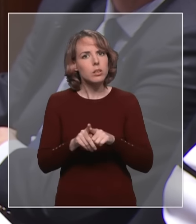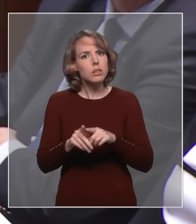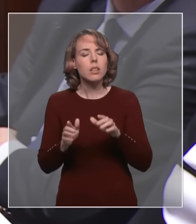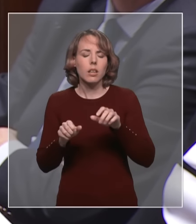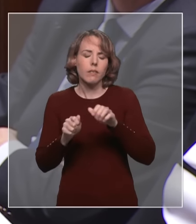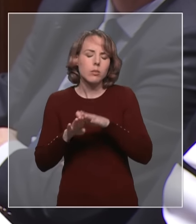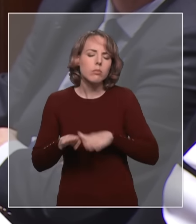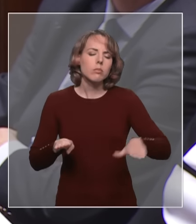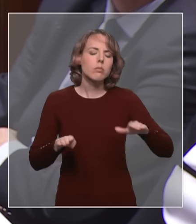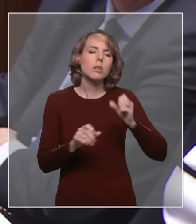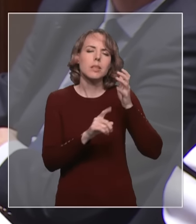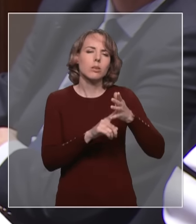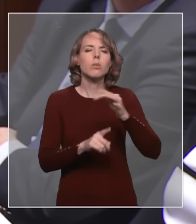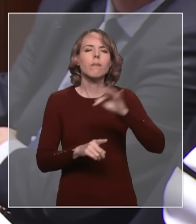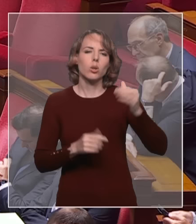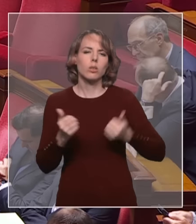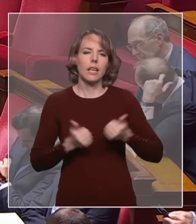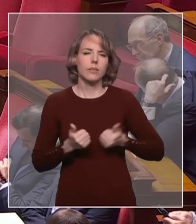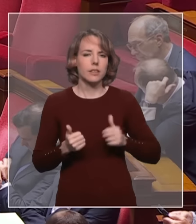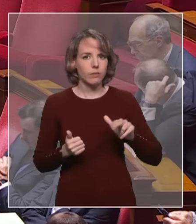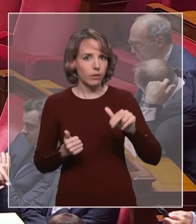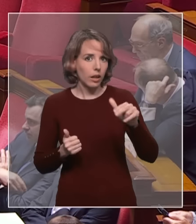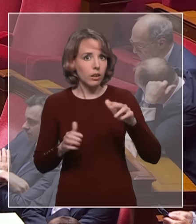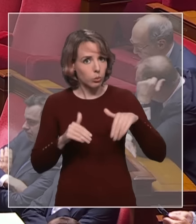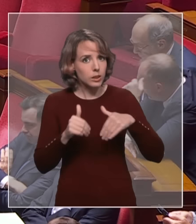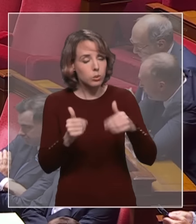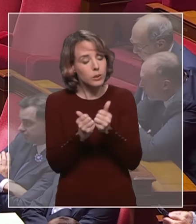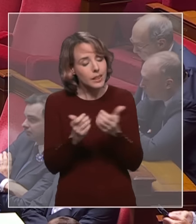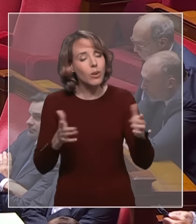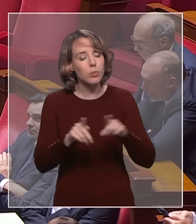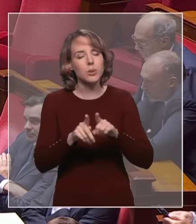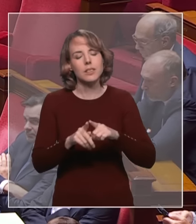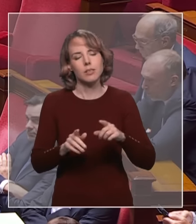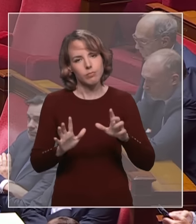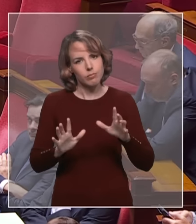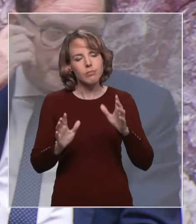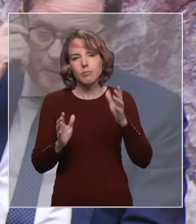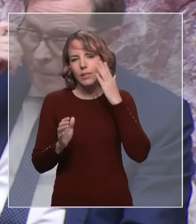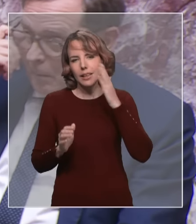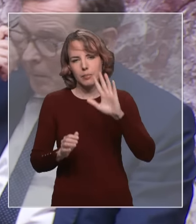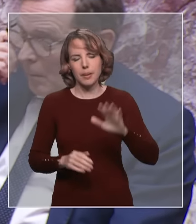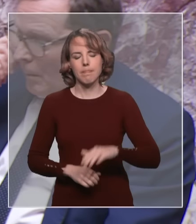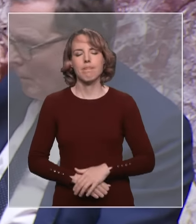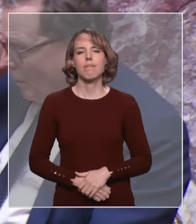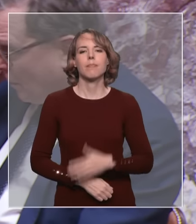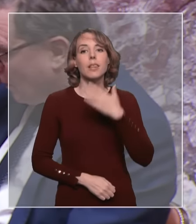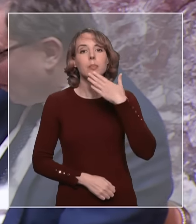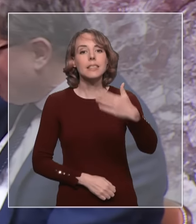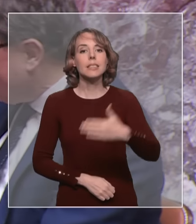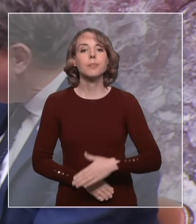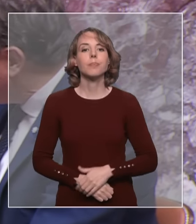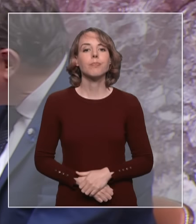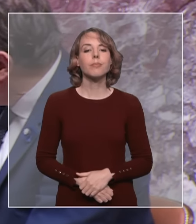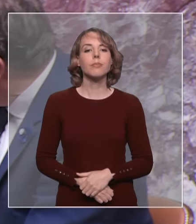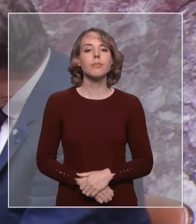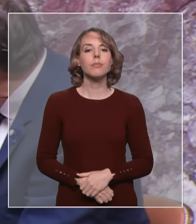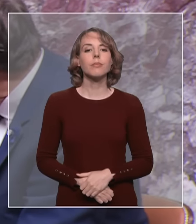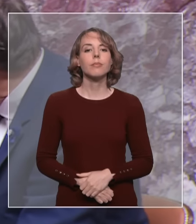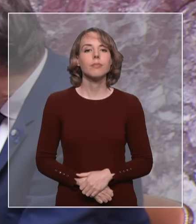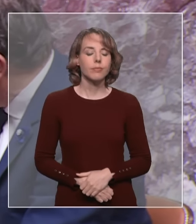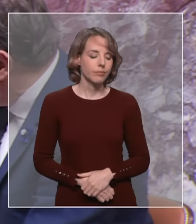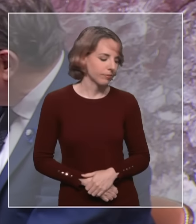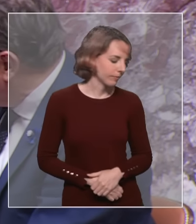seront soutenues, qui seront développées. Soyez-en assurés, je vous remercie. Je vous remercie, Monsieur le ministre.